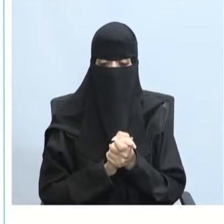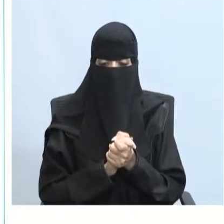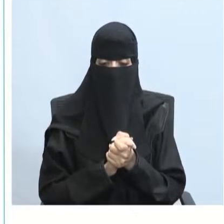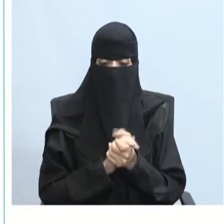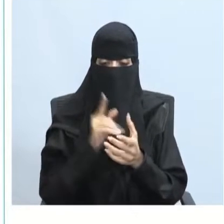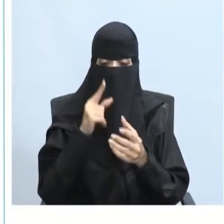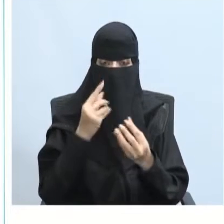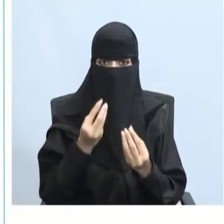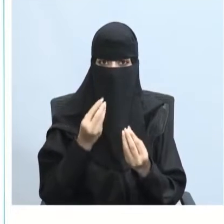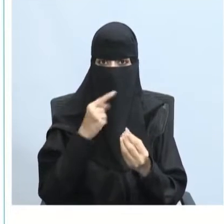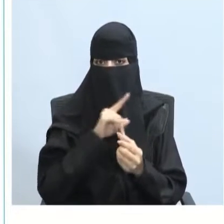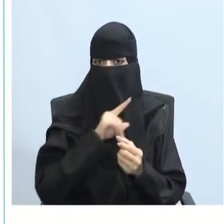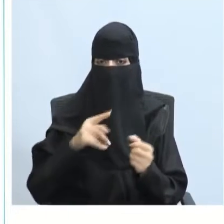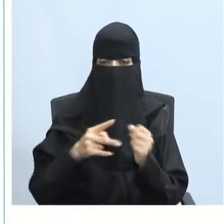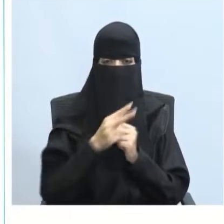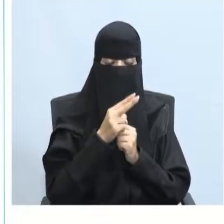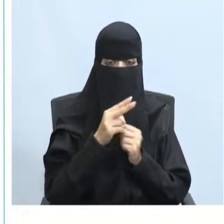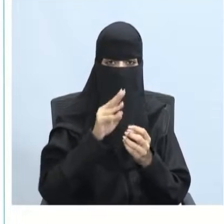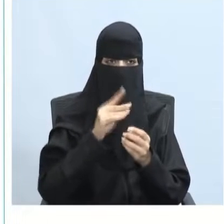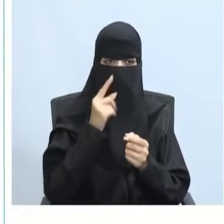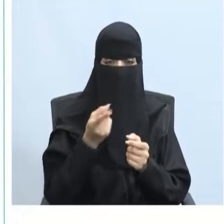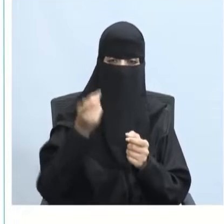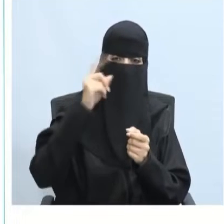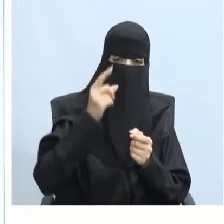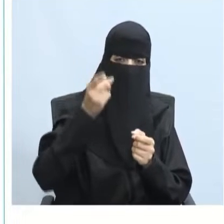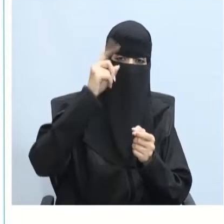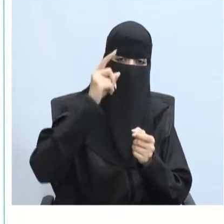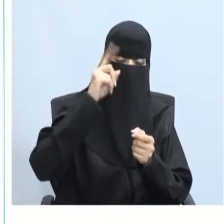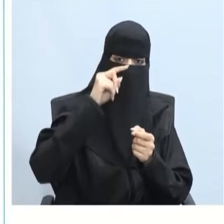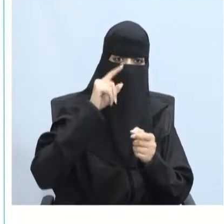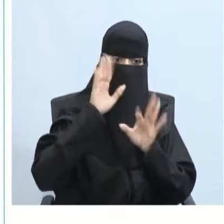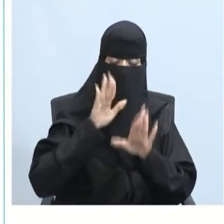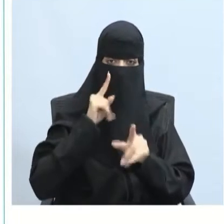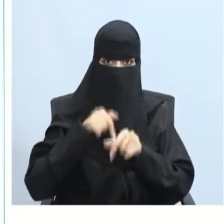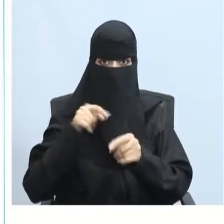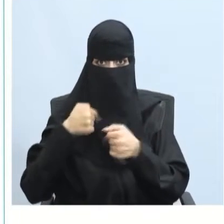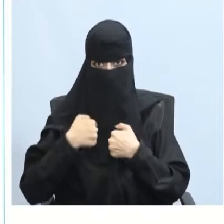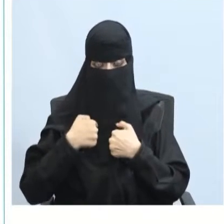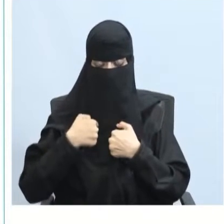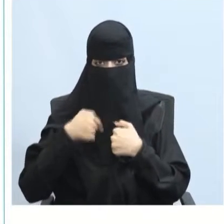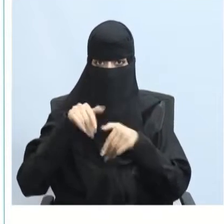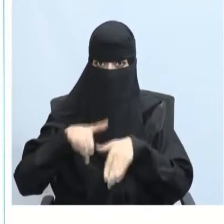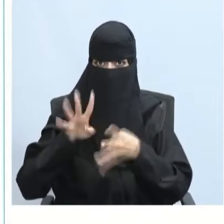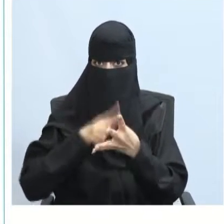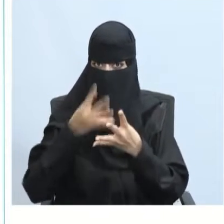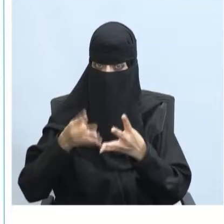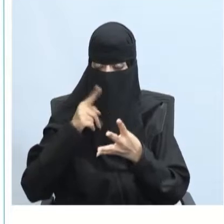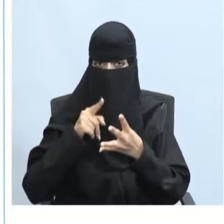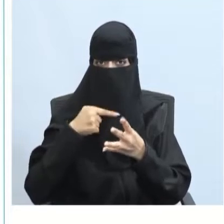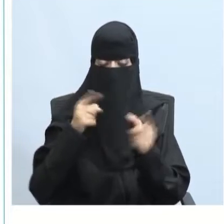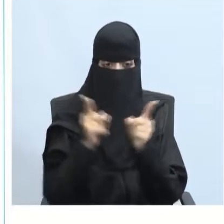زائده عن الامكانيات المتوفره اذا كان هناك جدول محدد حتى يغلل